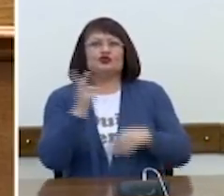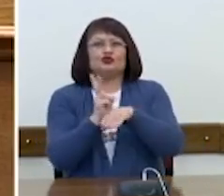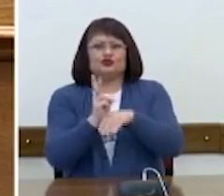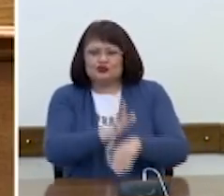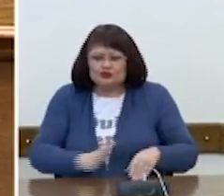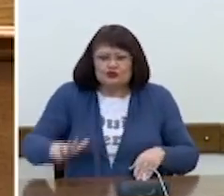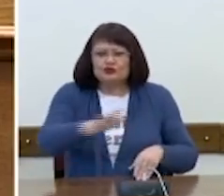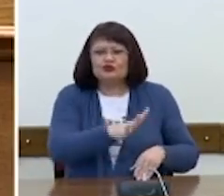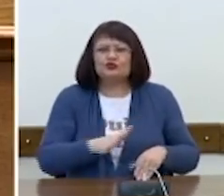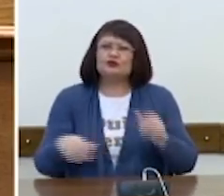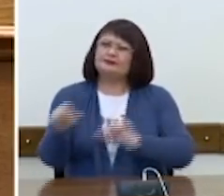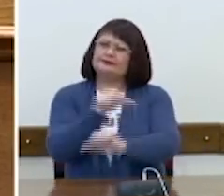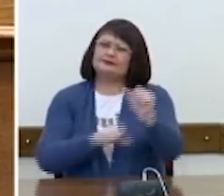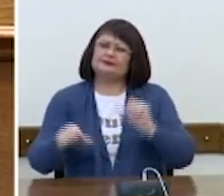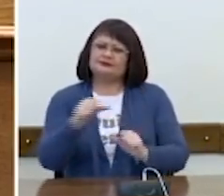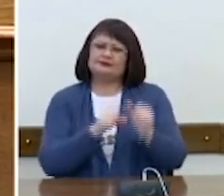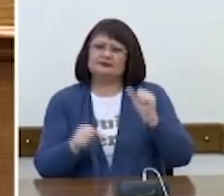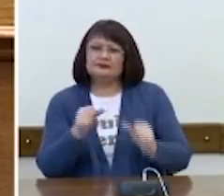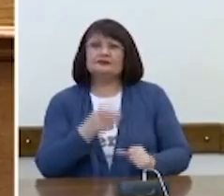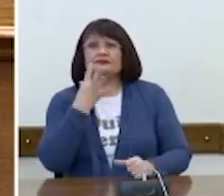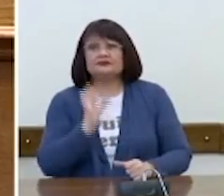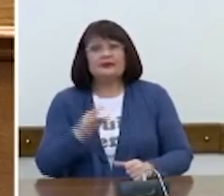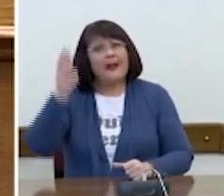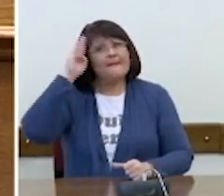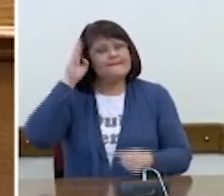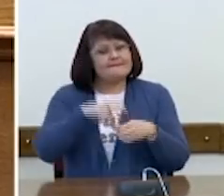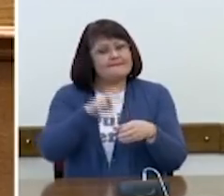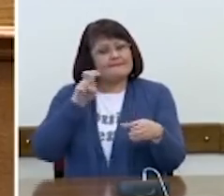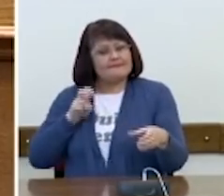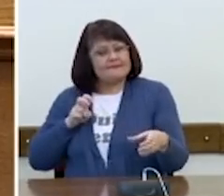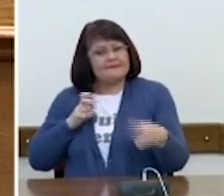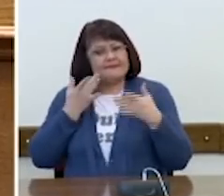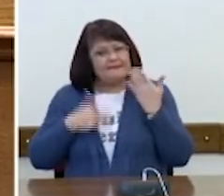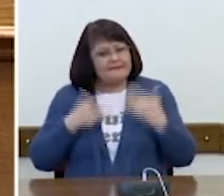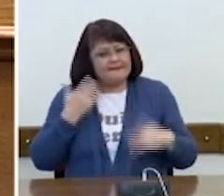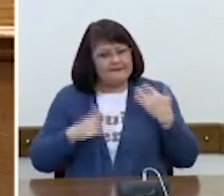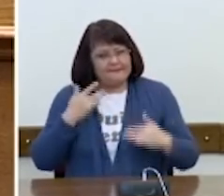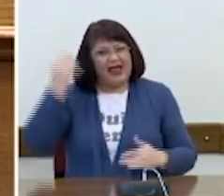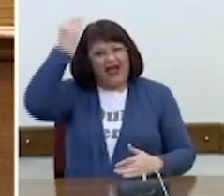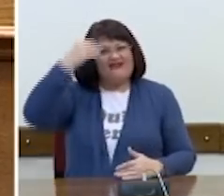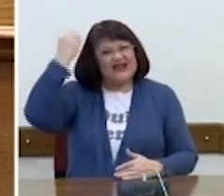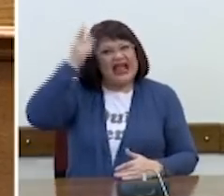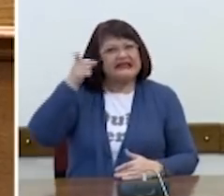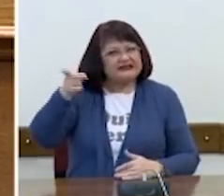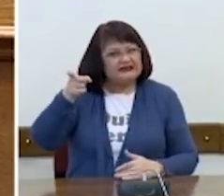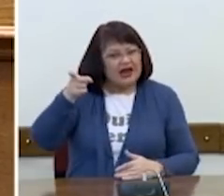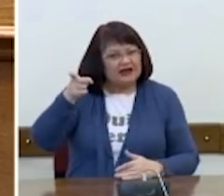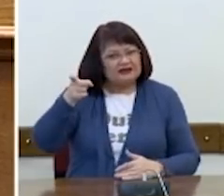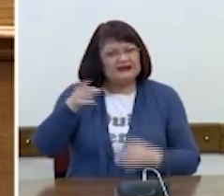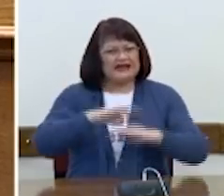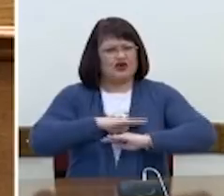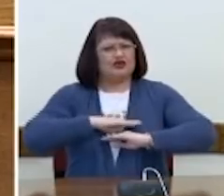που διαμορφώνεται μετά την αποχώρηση των Αμερικάνικων δυνάμεων από το Αφγανιστάν, την αναδιάταξη